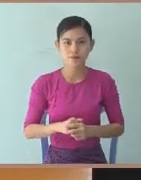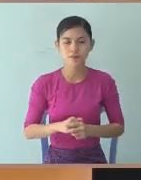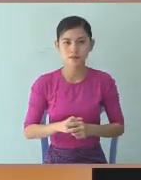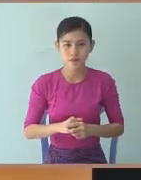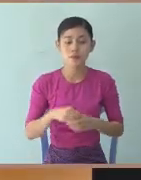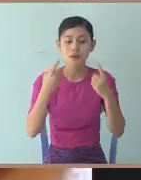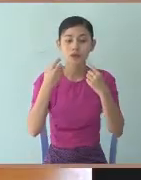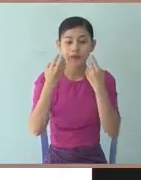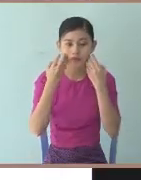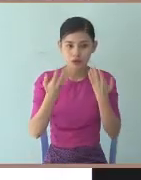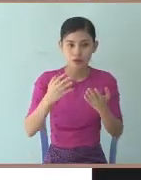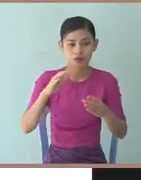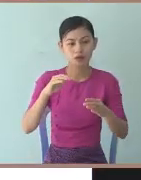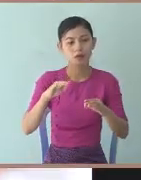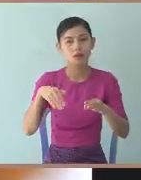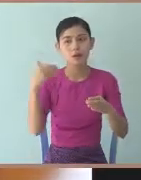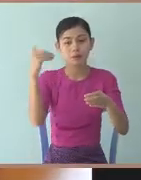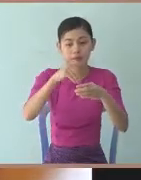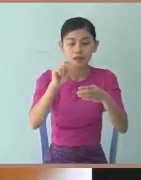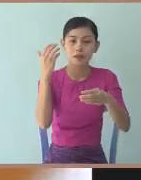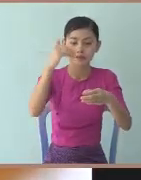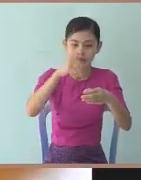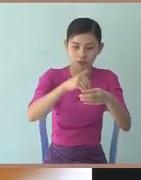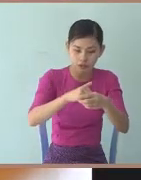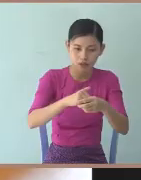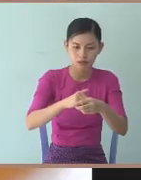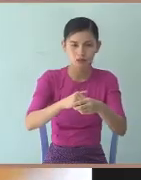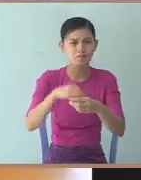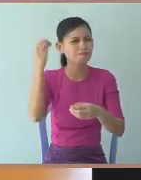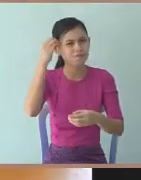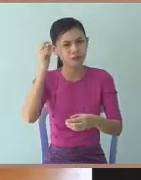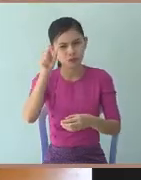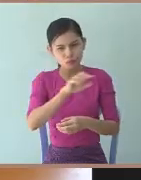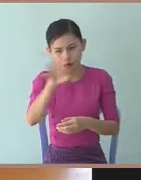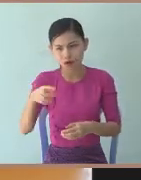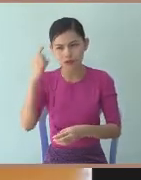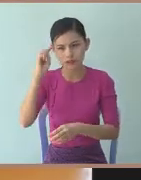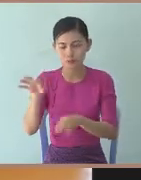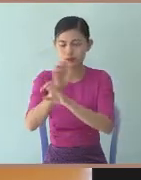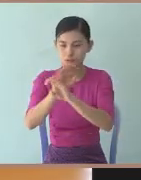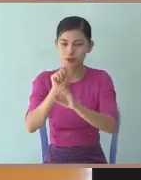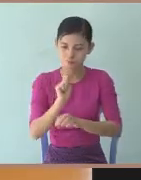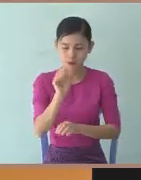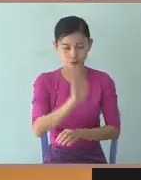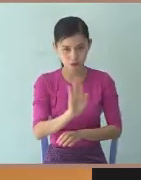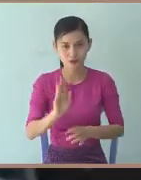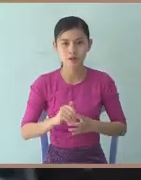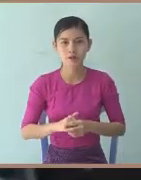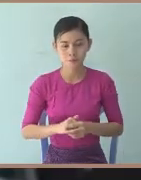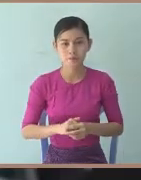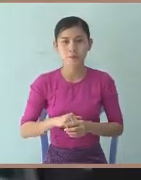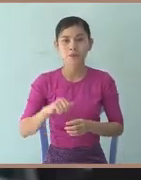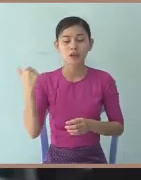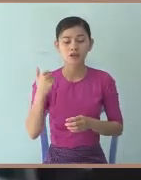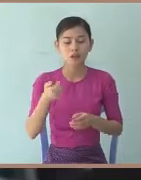နော်အဲဒါကြောင့်ဒီမေးပြရတဲ့ပုံပြမှာမကြည့်လေလူတွေလည်းဒီမှာပြန်နေရှိပြဒါတို့ဘာလို့လောက်တောင်းအောင်မယ်လို့ ဒီ